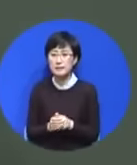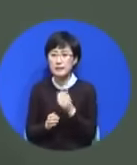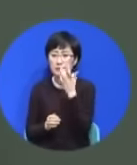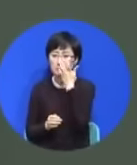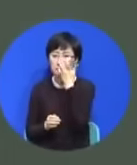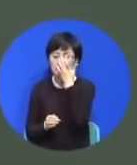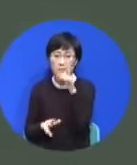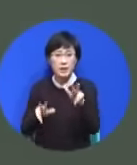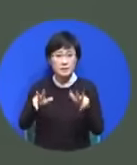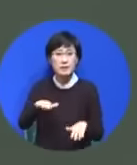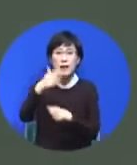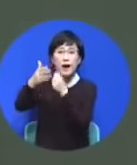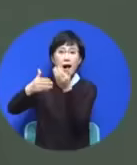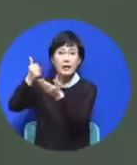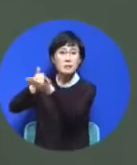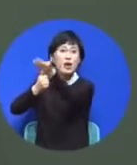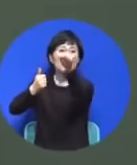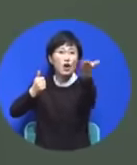돼요